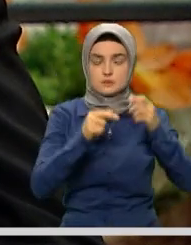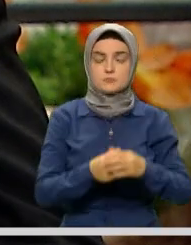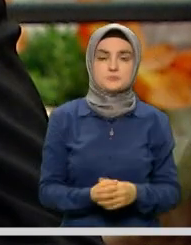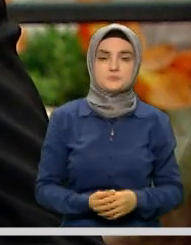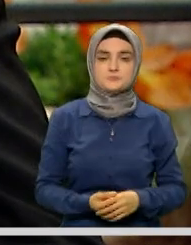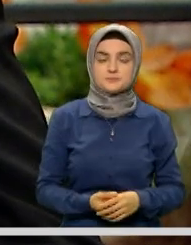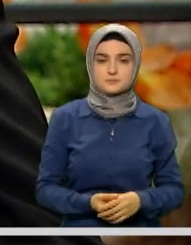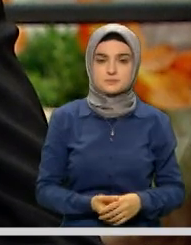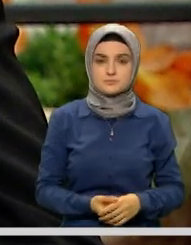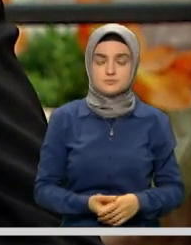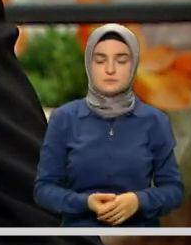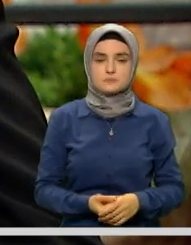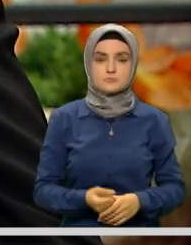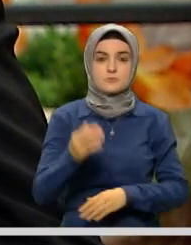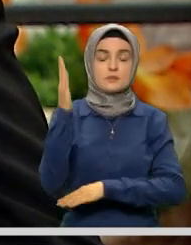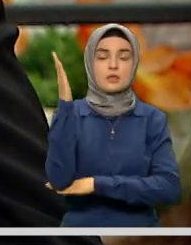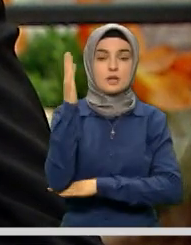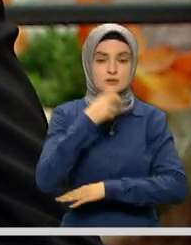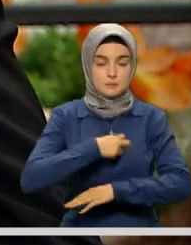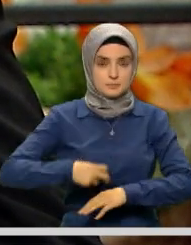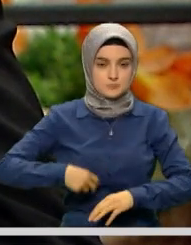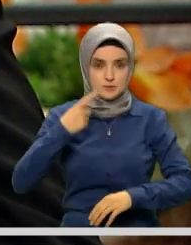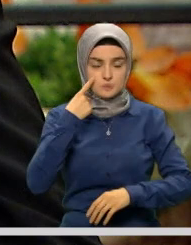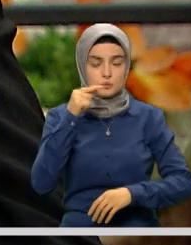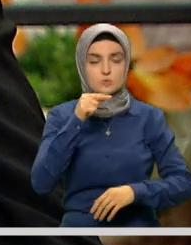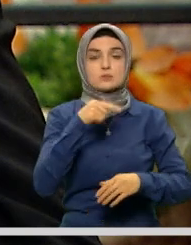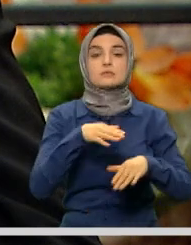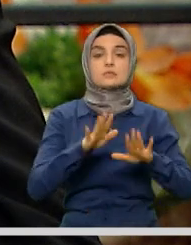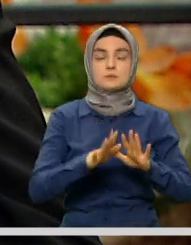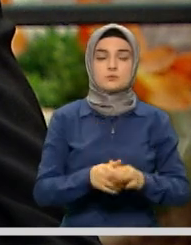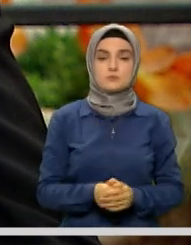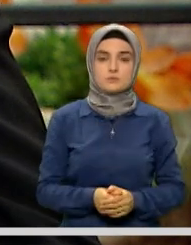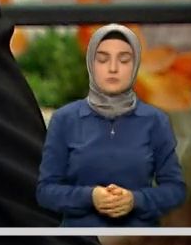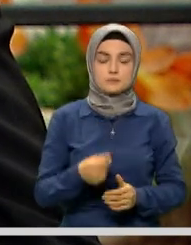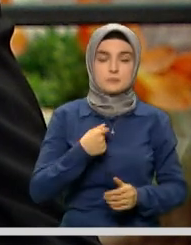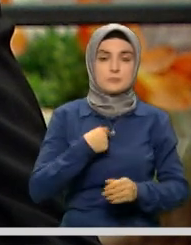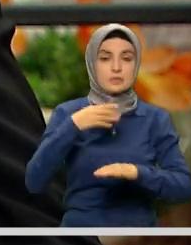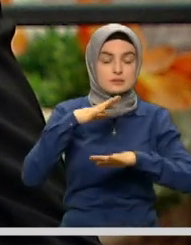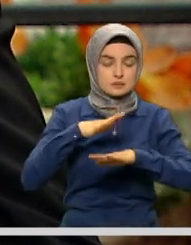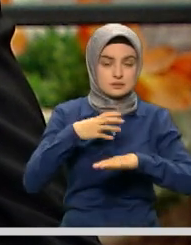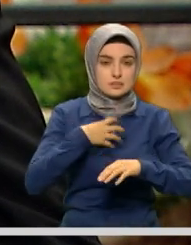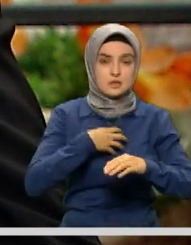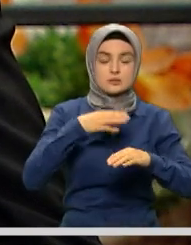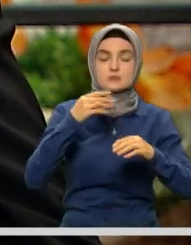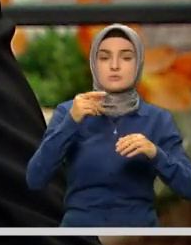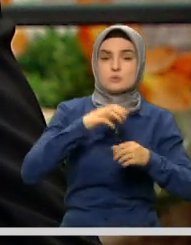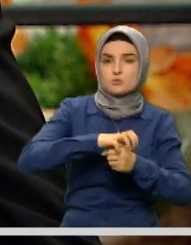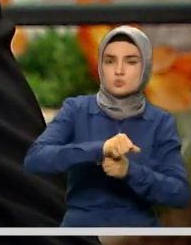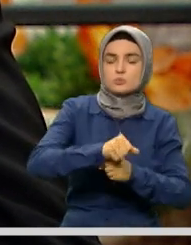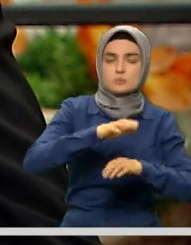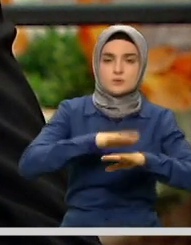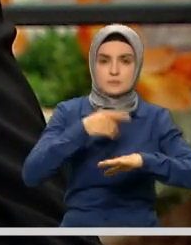aynı şekilde Adem Aleyhisselam'a baktığımızda ise o öyle demiyor. Ben kendime zulmettim. Yani bu günahı ben